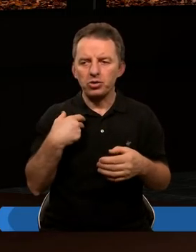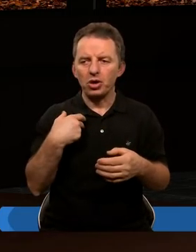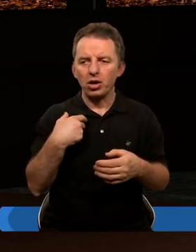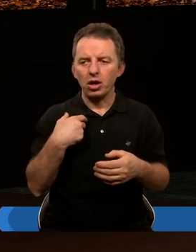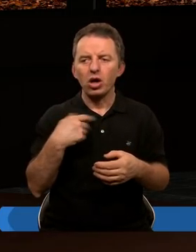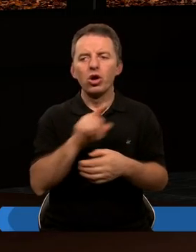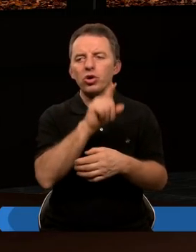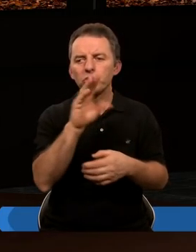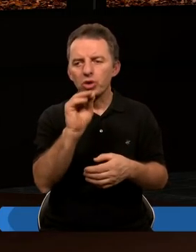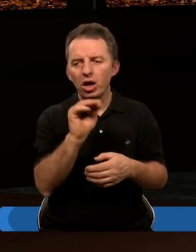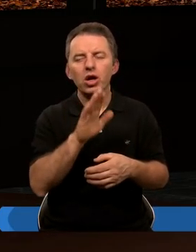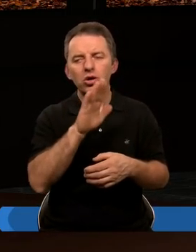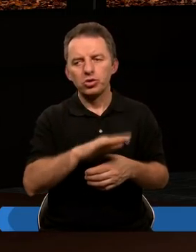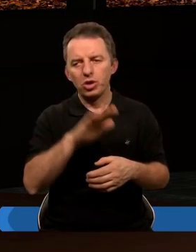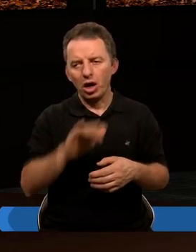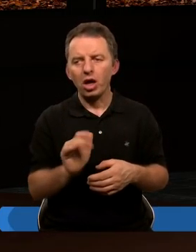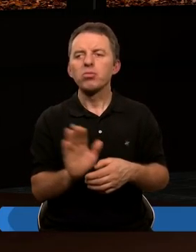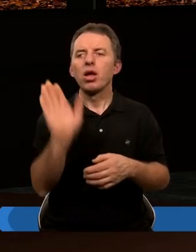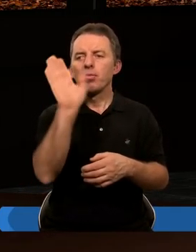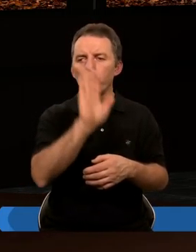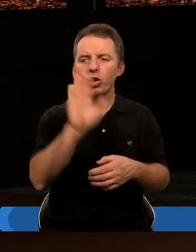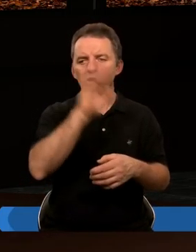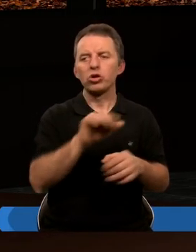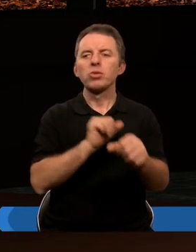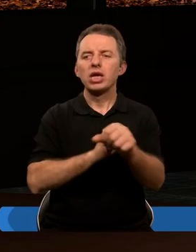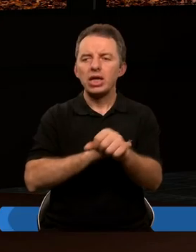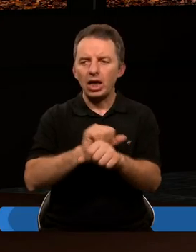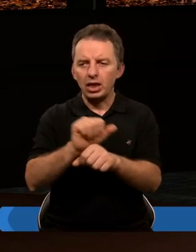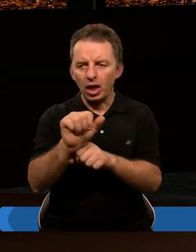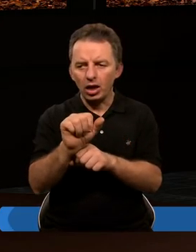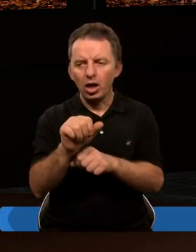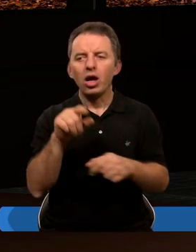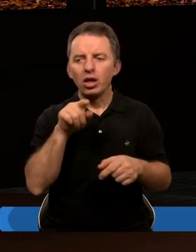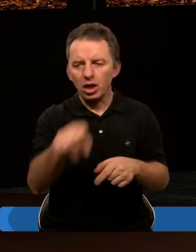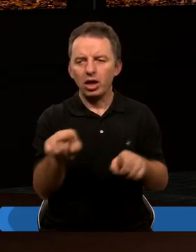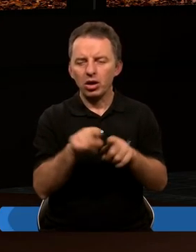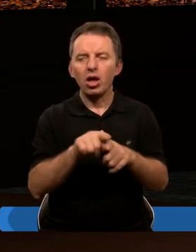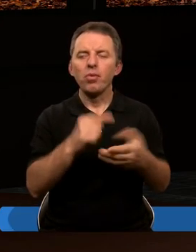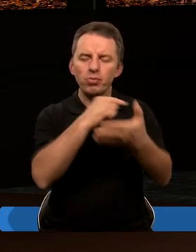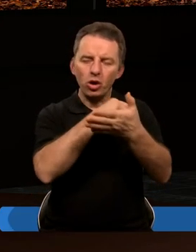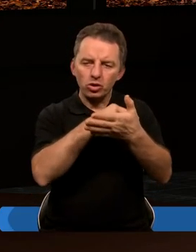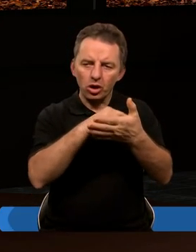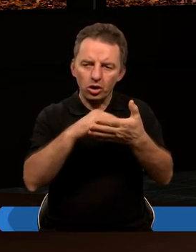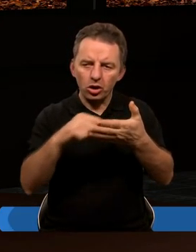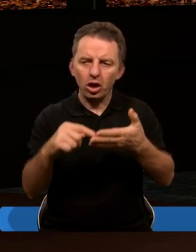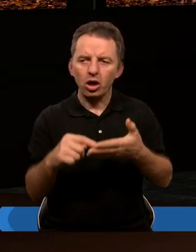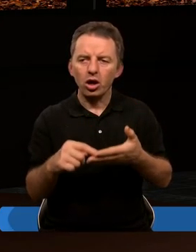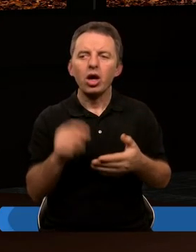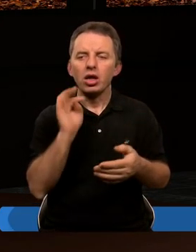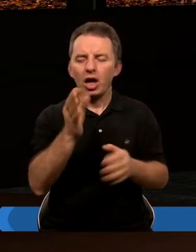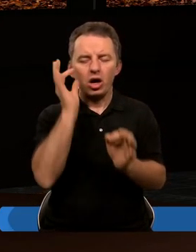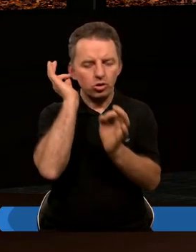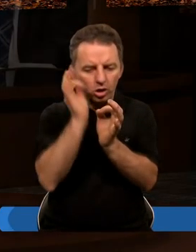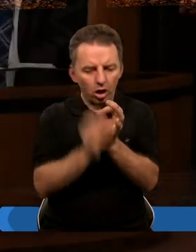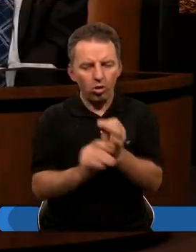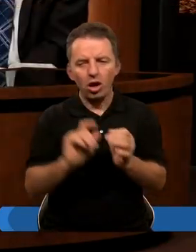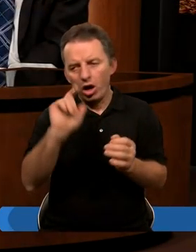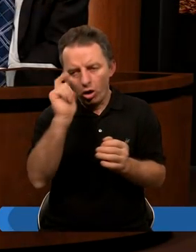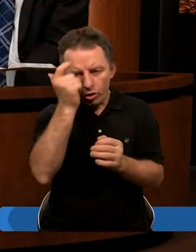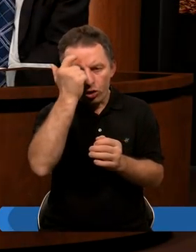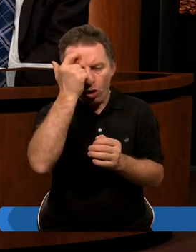że dziećmi Bożymi jesteśmy. Tutaj też znów jest podkreślona ta szczególna